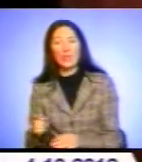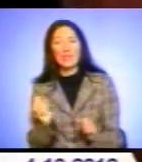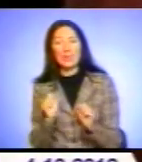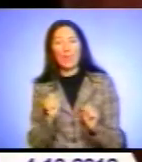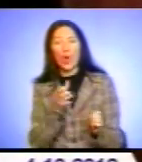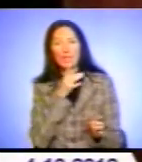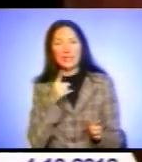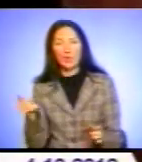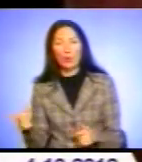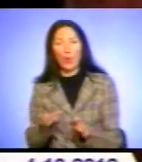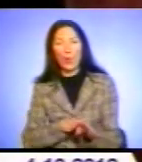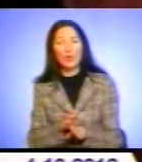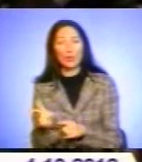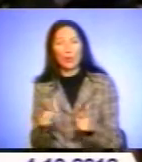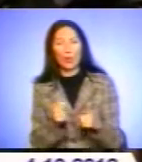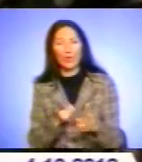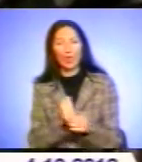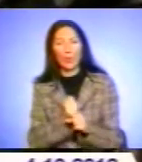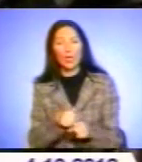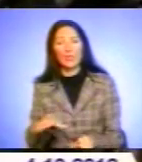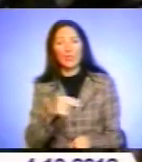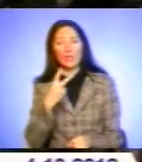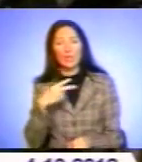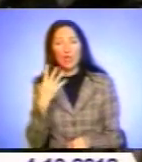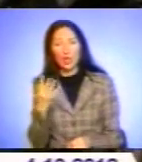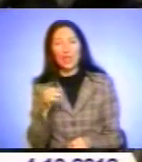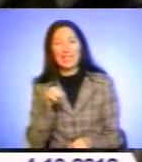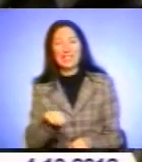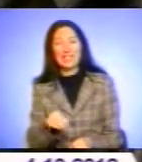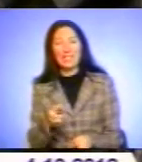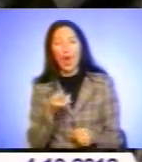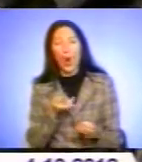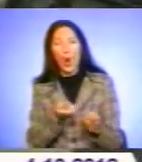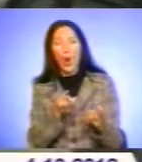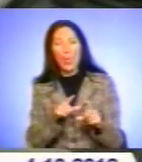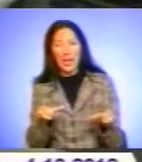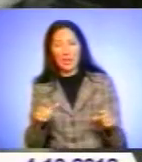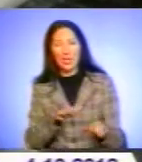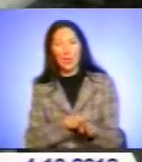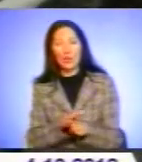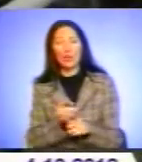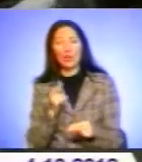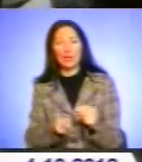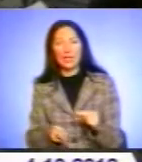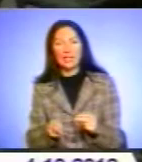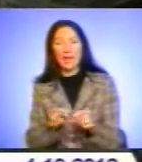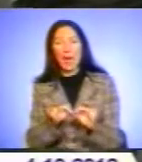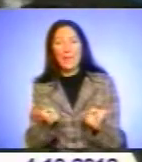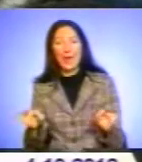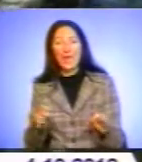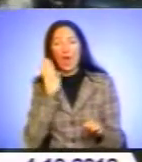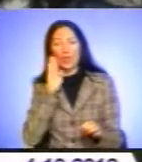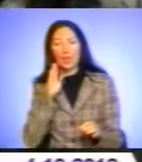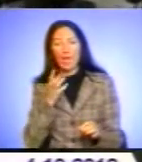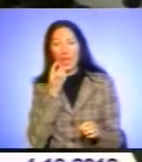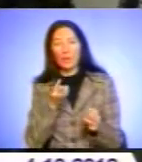Повністю підготовлені до роботи усі 24 тисячі котелень. Повністю завершені ремонти мереж воду і теплопостачання. За словами міністра ЖКГ,